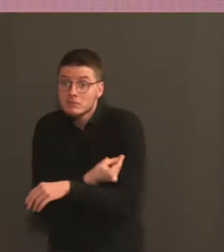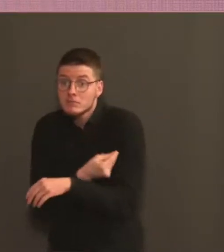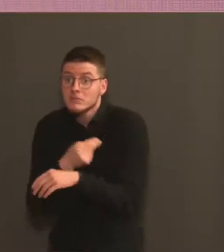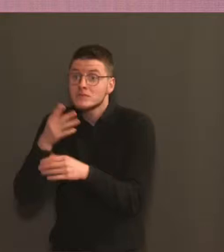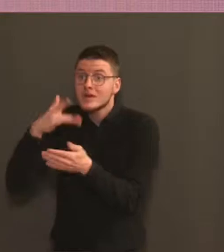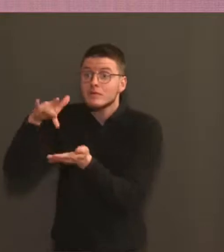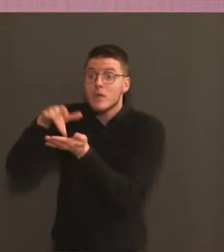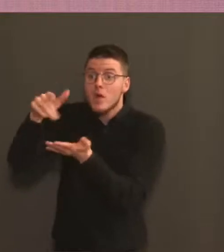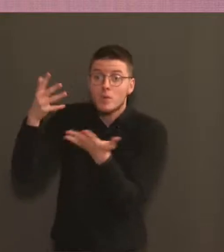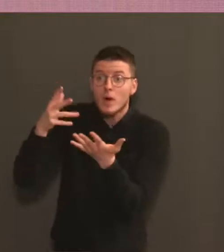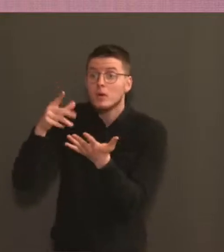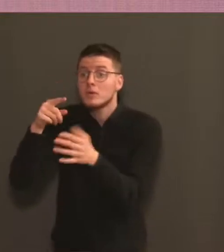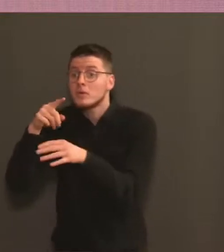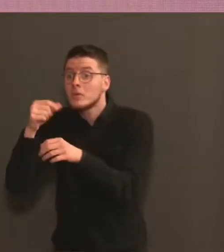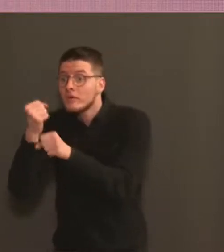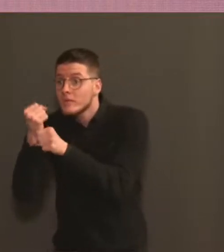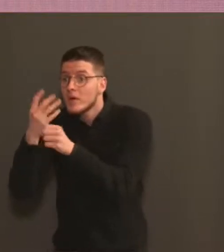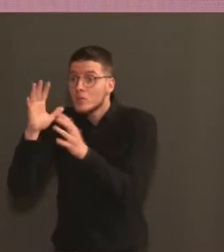te bevestigen.